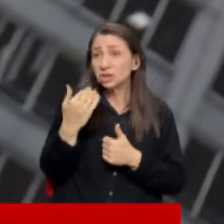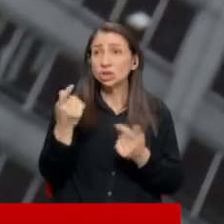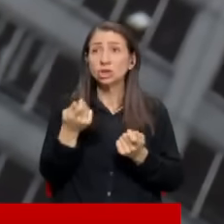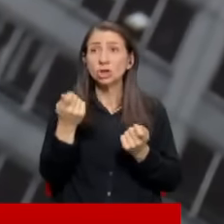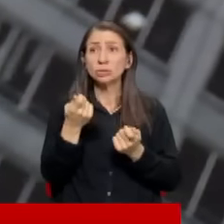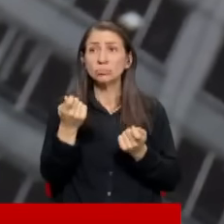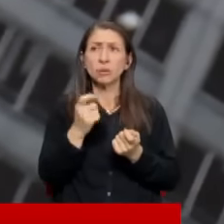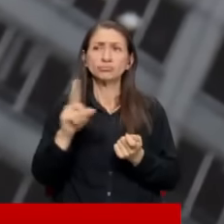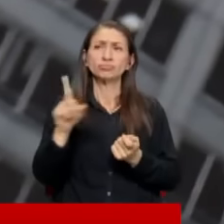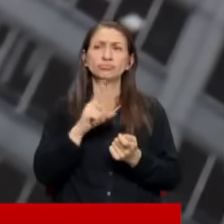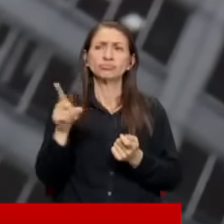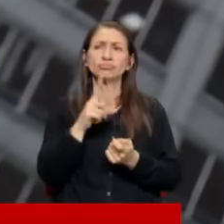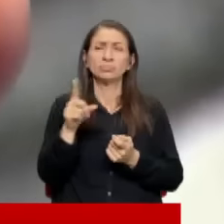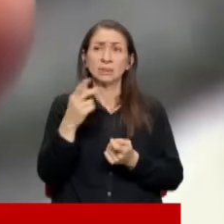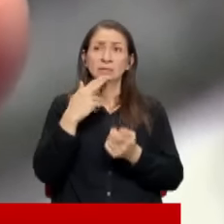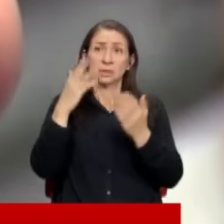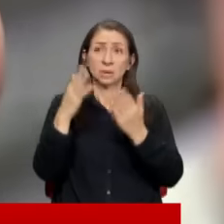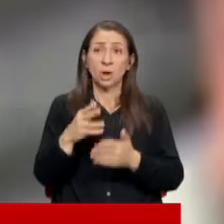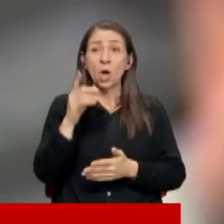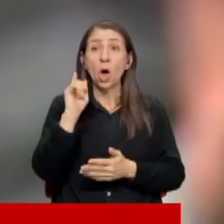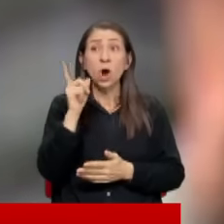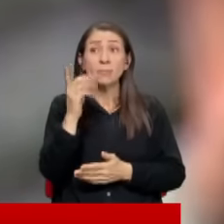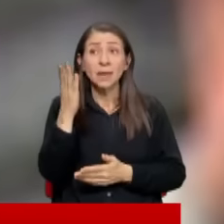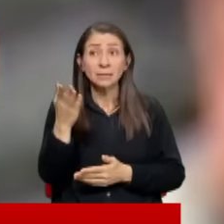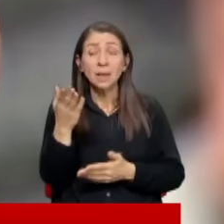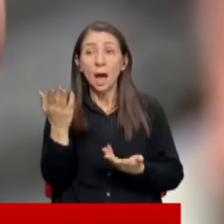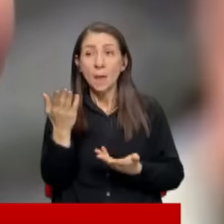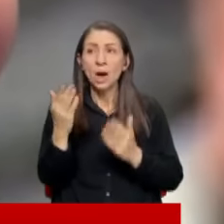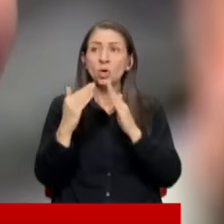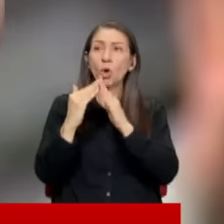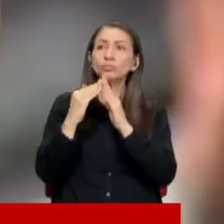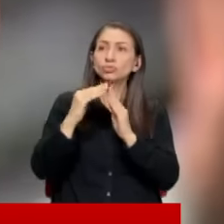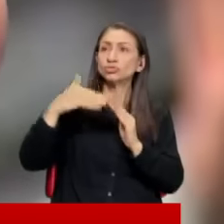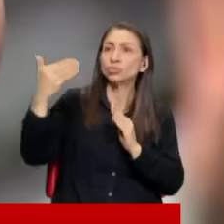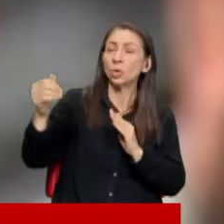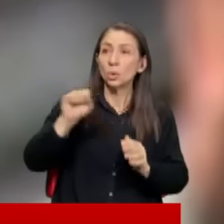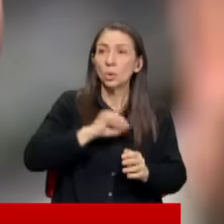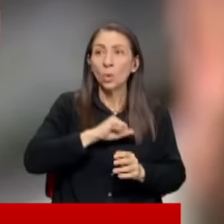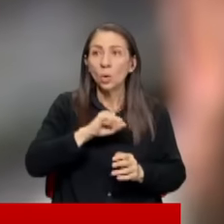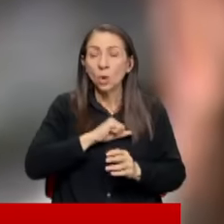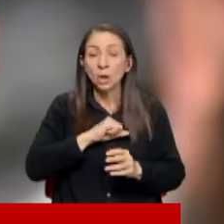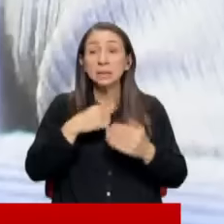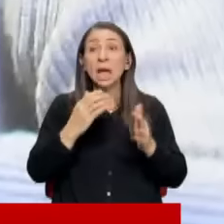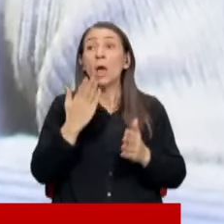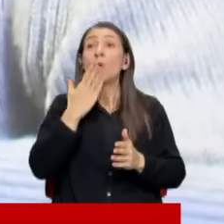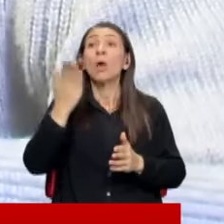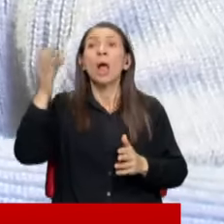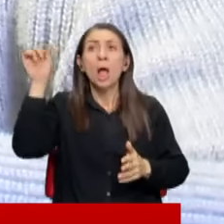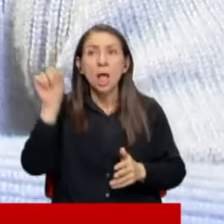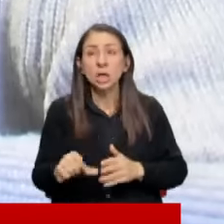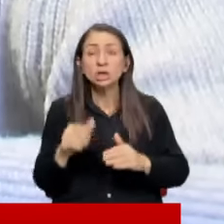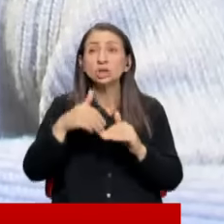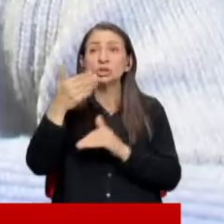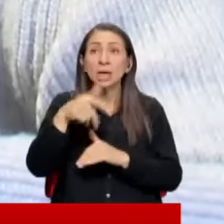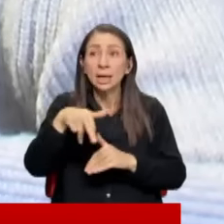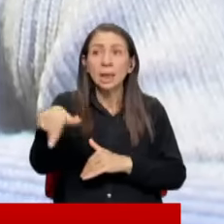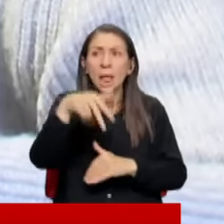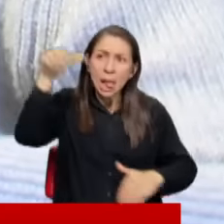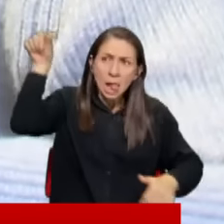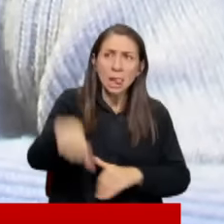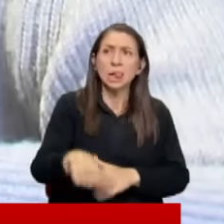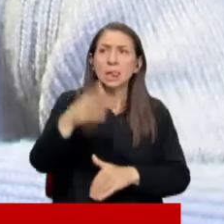çalışma hayatının da içinde olan bir kadındı. Öğretmendi ama karşı komşusunun korkusundan değil okuluna gitmek, dışarı bile çıkamaz